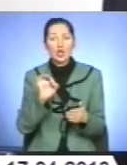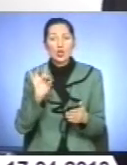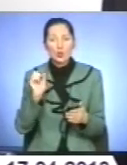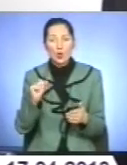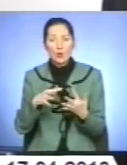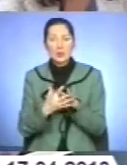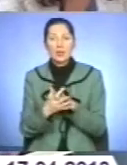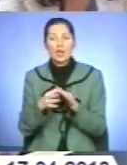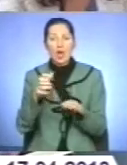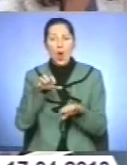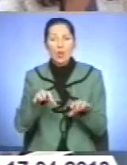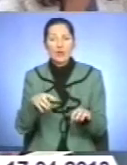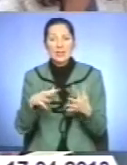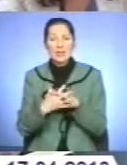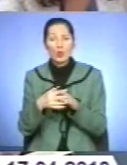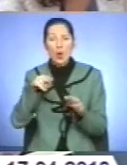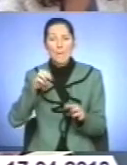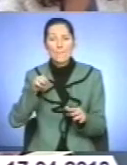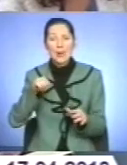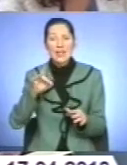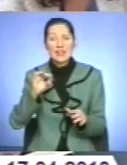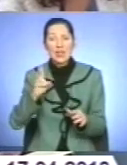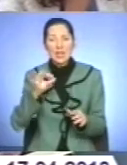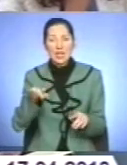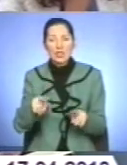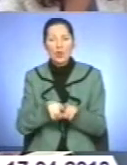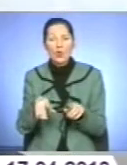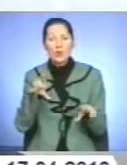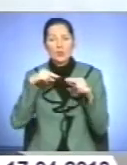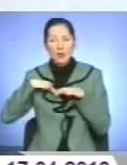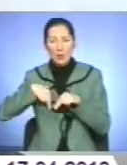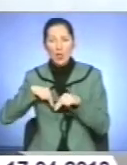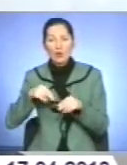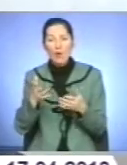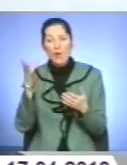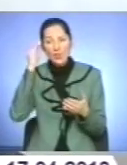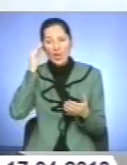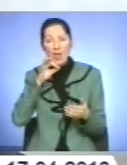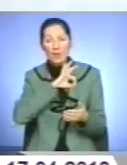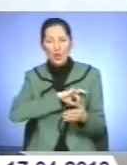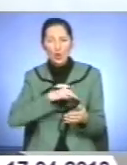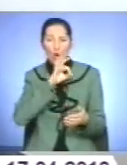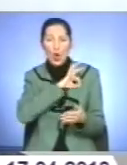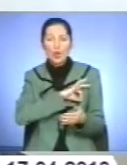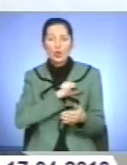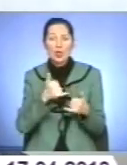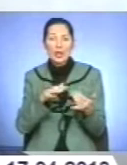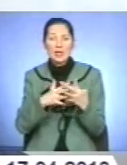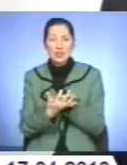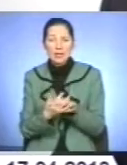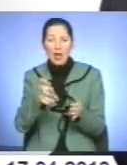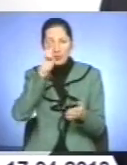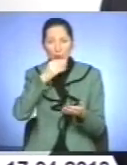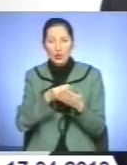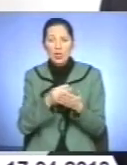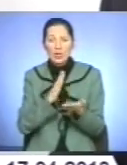Петрики Тернопільського району. Таку співпрацю вважає вигідною і корисною для села, тому в бюджеті передбачили на це кошти.